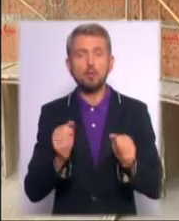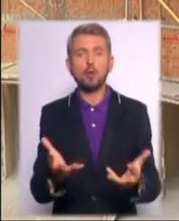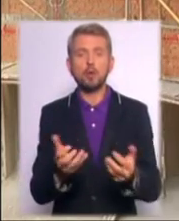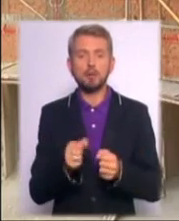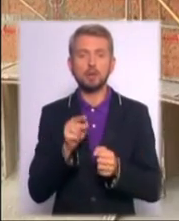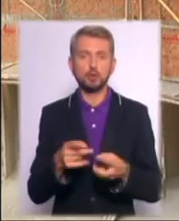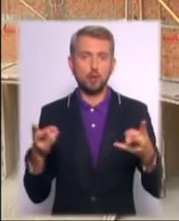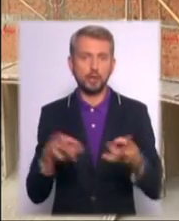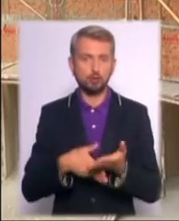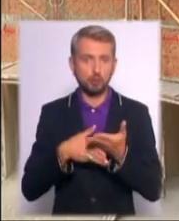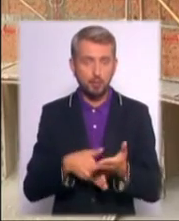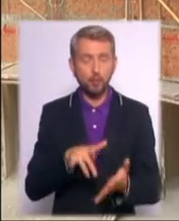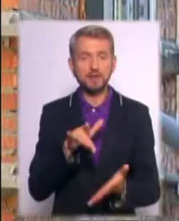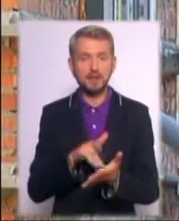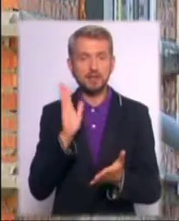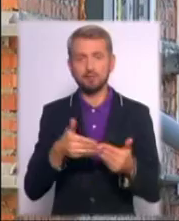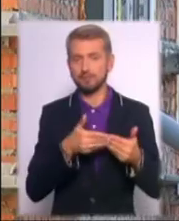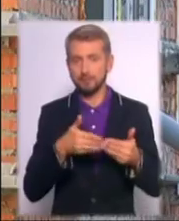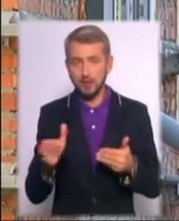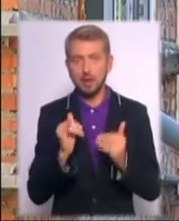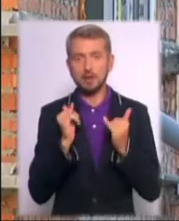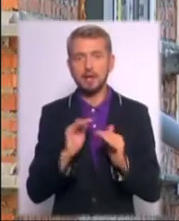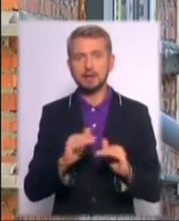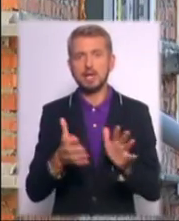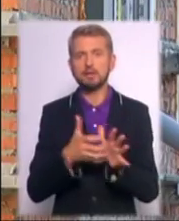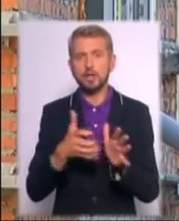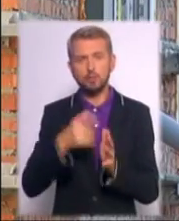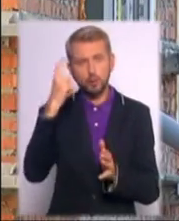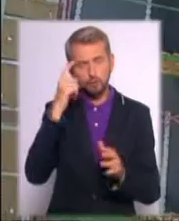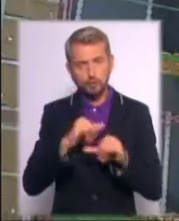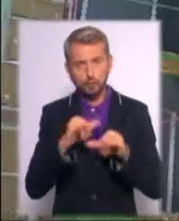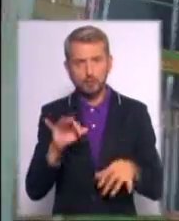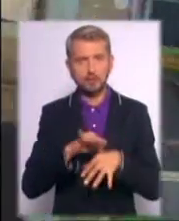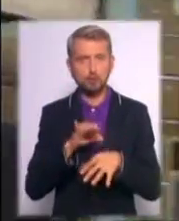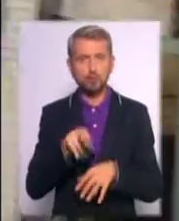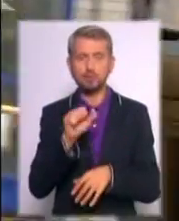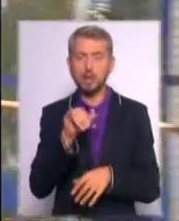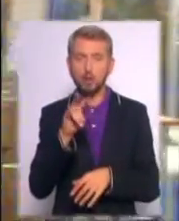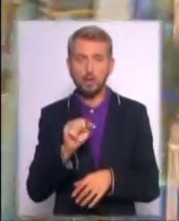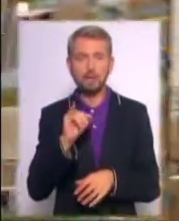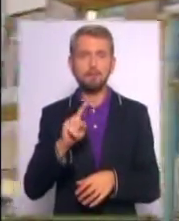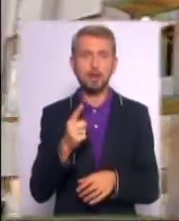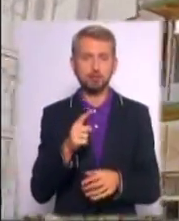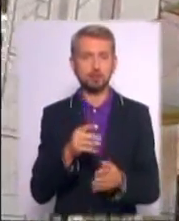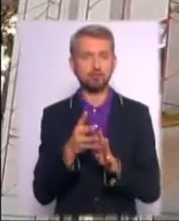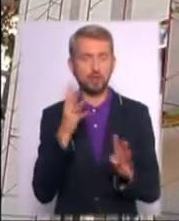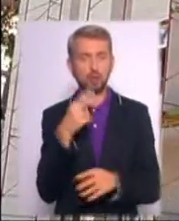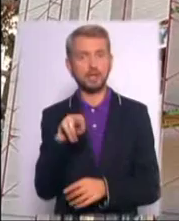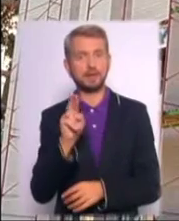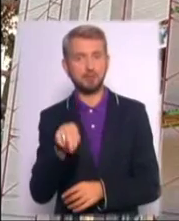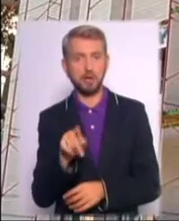необхідну допомогу. Центр відкриє свої двері для дітей з вадами розумового розвитку, синдромом Дауна і в першу чергу церебральним паралічем, які